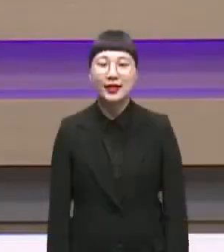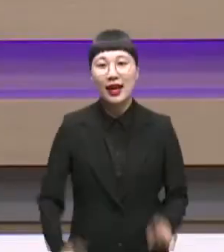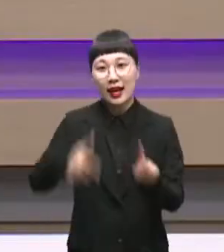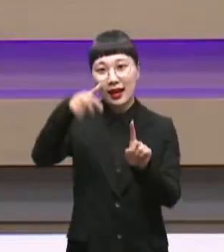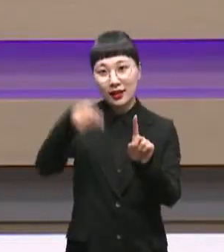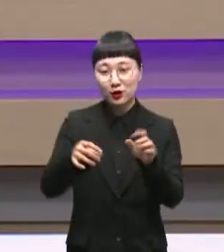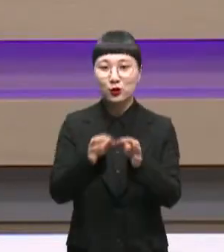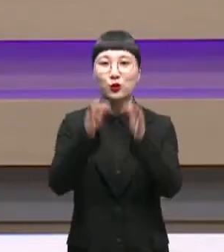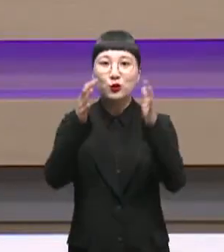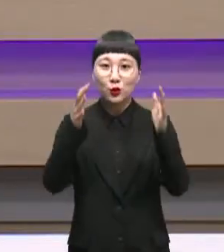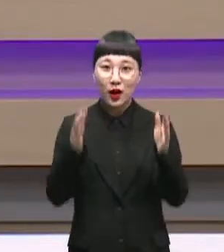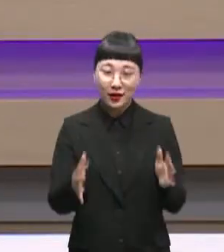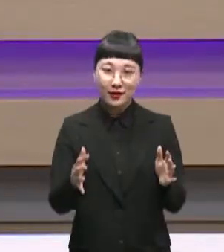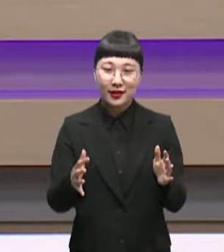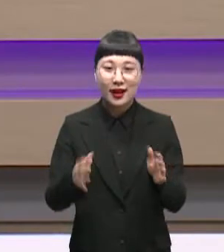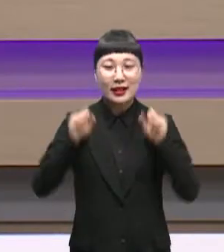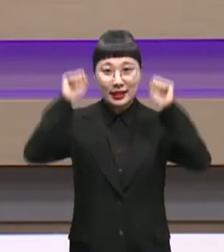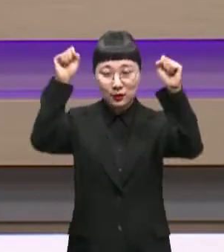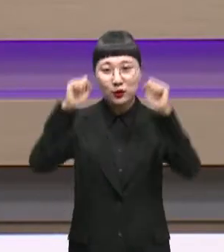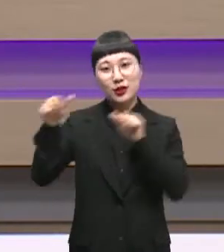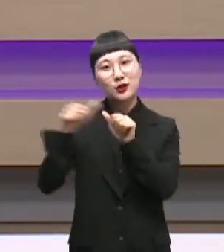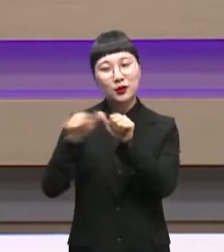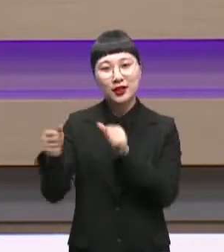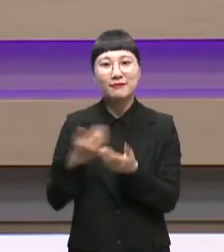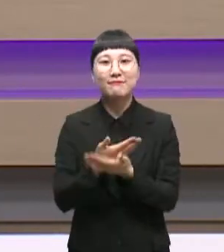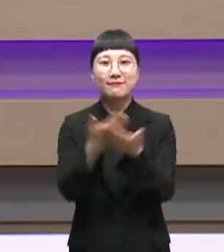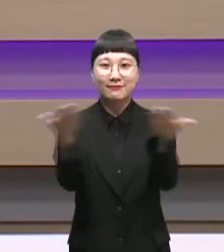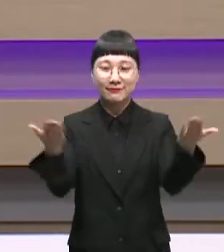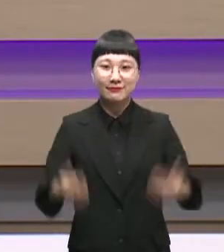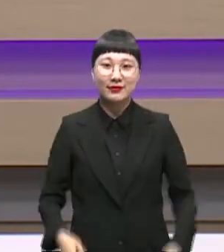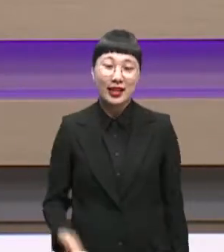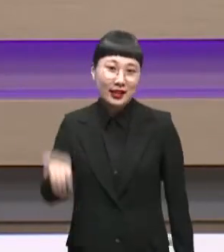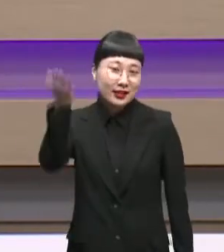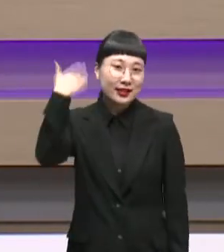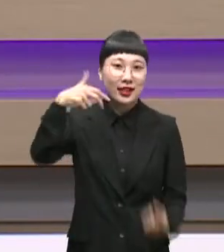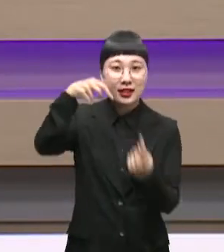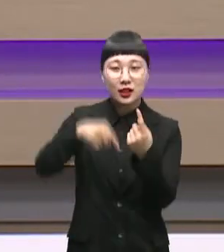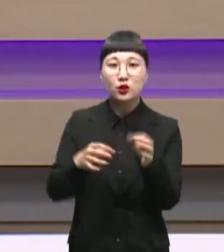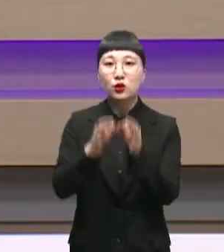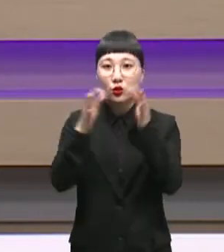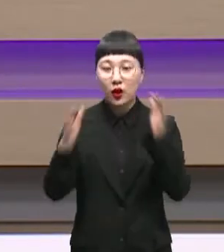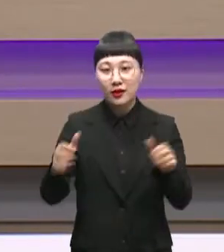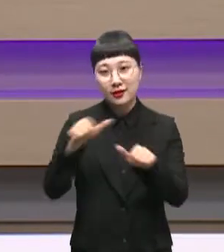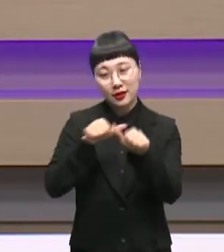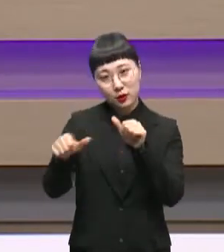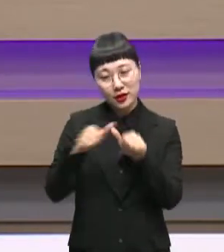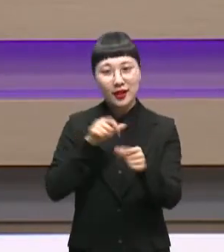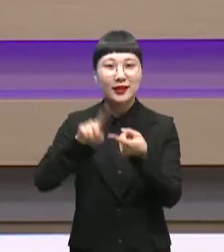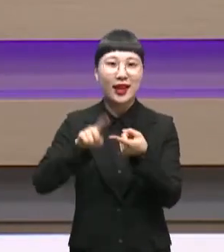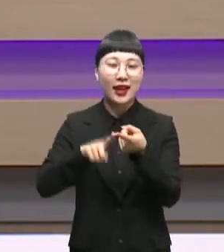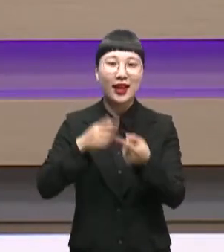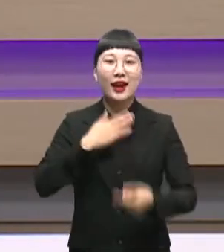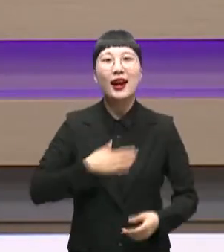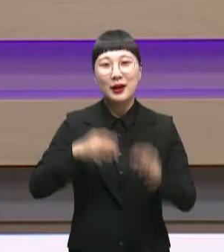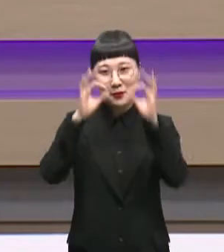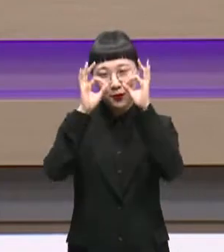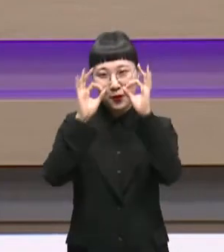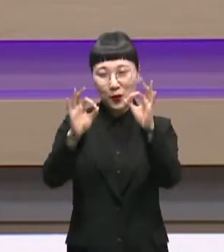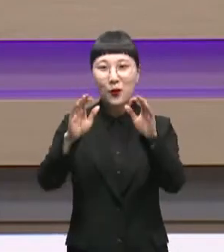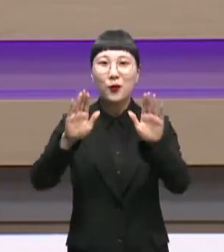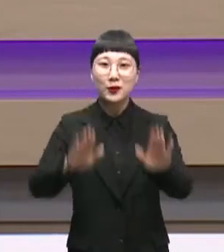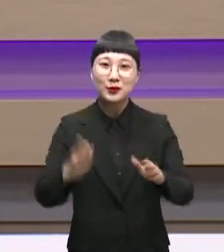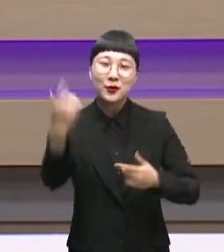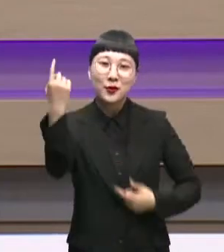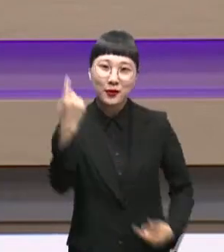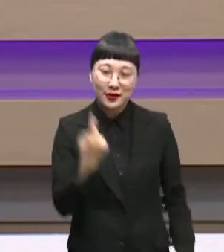한 주간의 스포츠 소식을 전하는 주관 스포츠 시간입니다 지난 한 주 동안 어떤 스포츠 소식이 있었는지 이야기 들어보겠습니다 오늘도